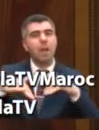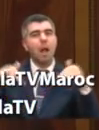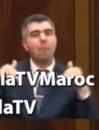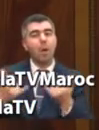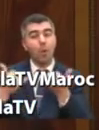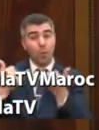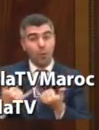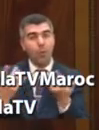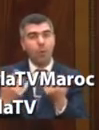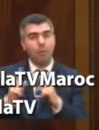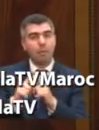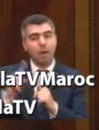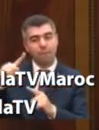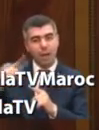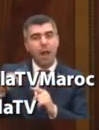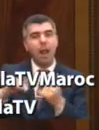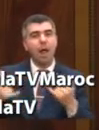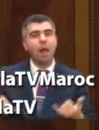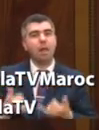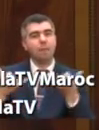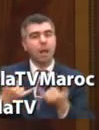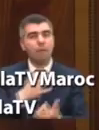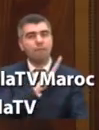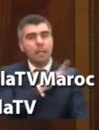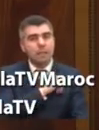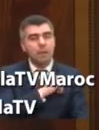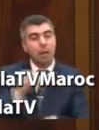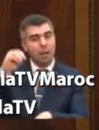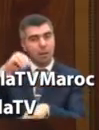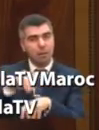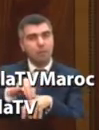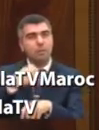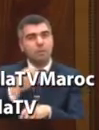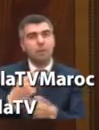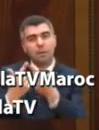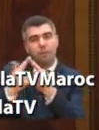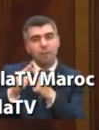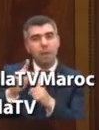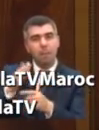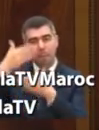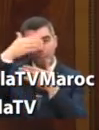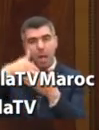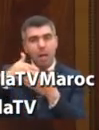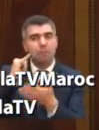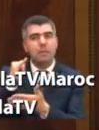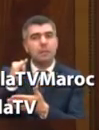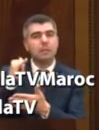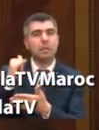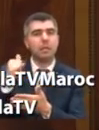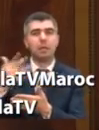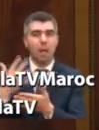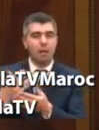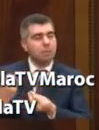بمناسبة اليوم الأسير الفلسطيني فإننا نكرس مواقف المغرب الرسمية والشعبية إزاء